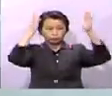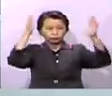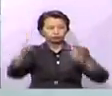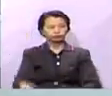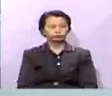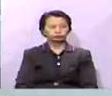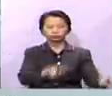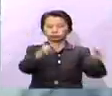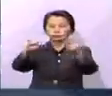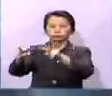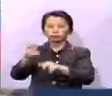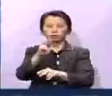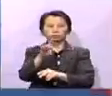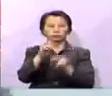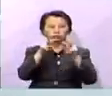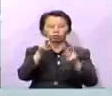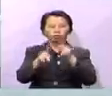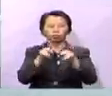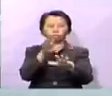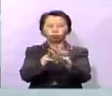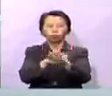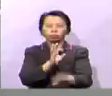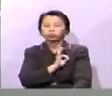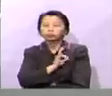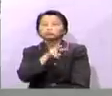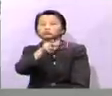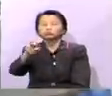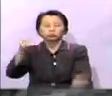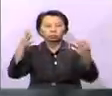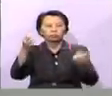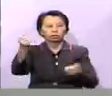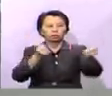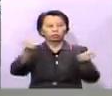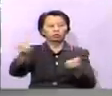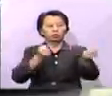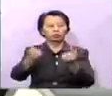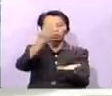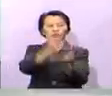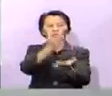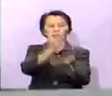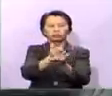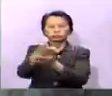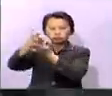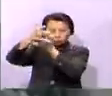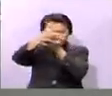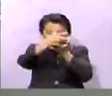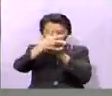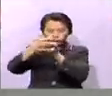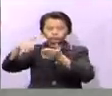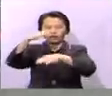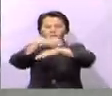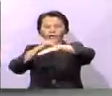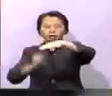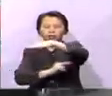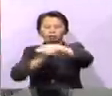Tinjauan kru RTM Selangor mendapati orang ramai teruja melihat pemandangan apabila banyak kenderaan yang berhenti untuk merakam gambar di atas